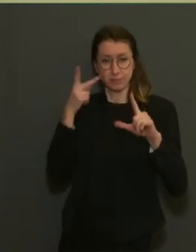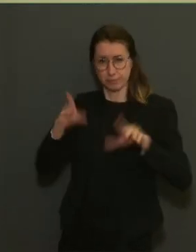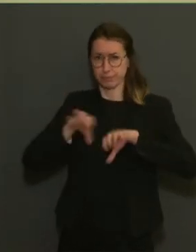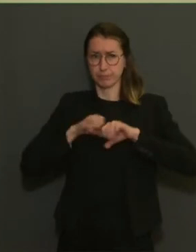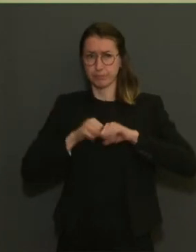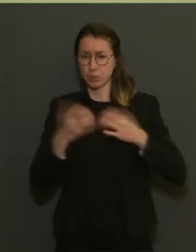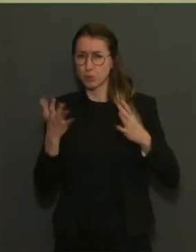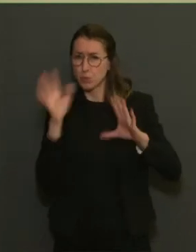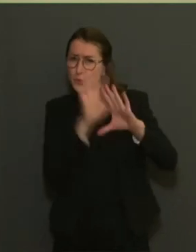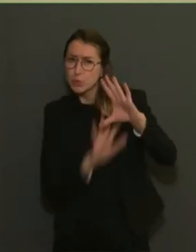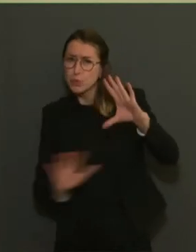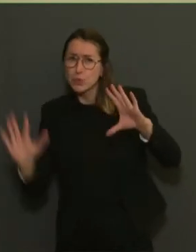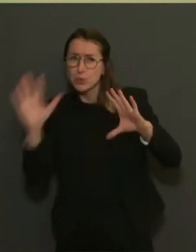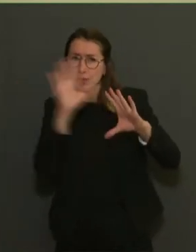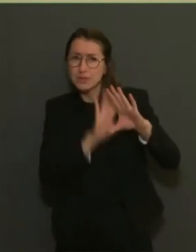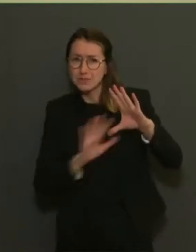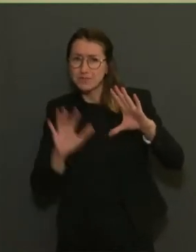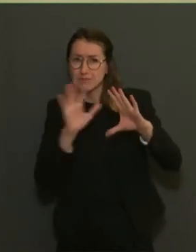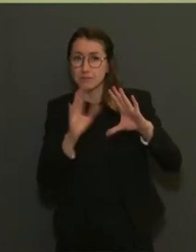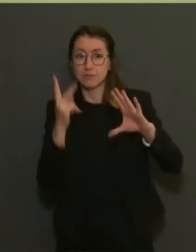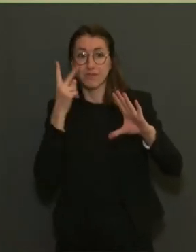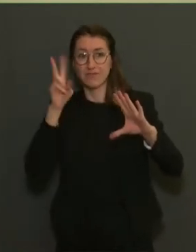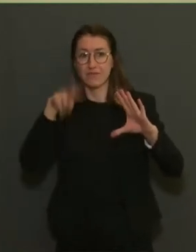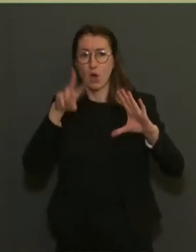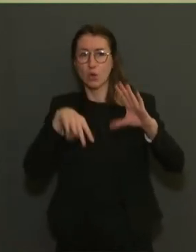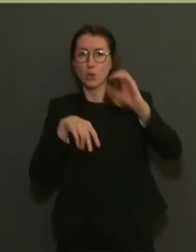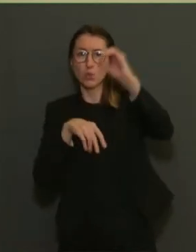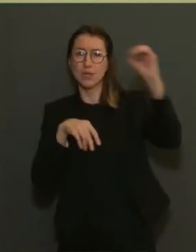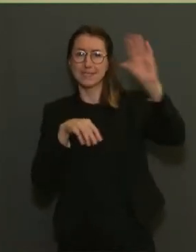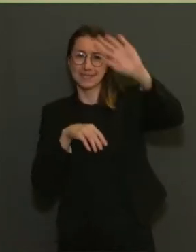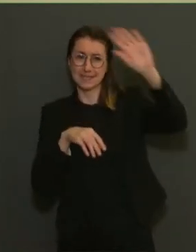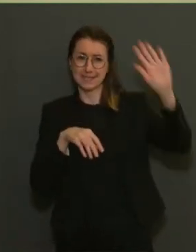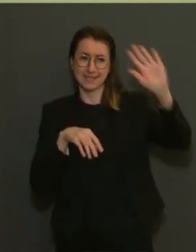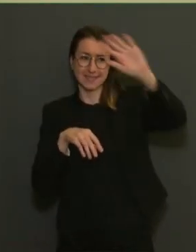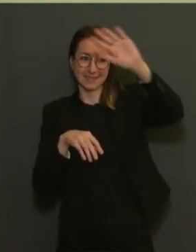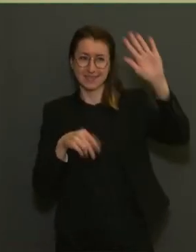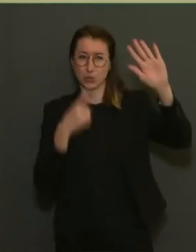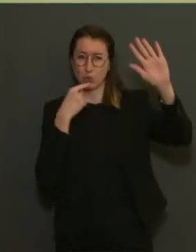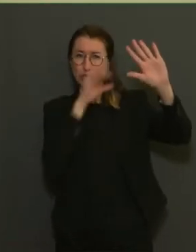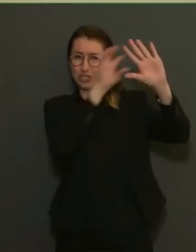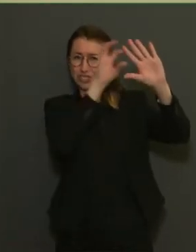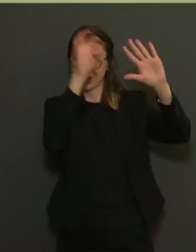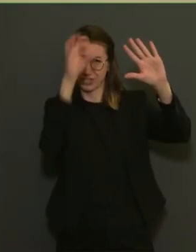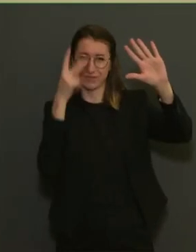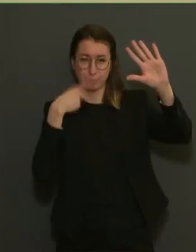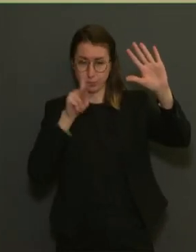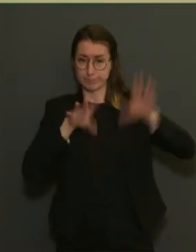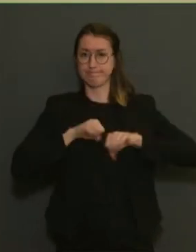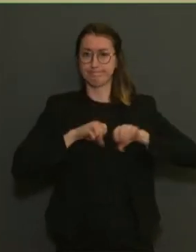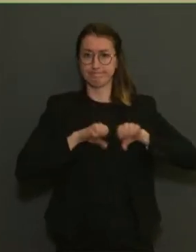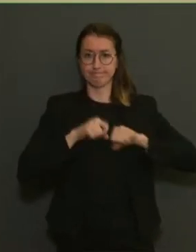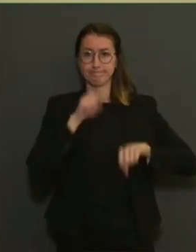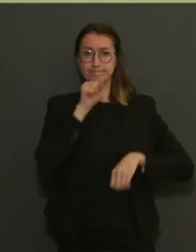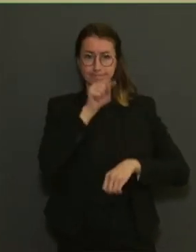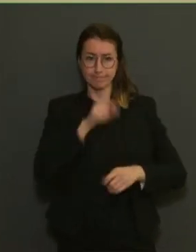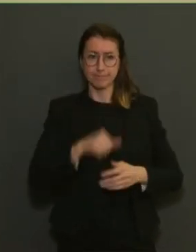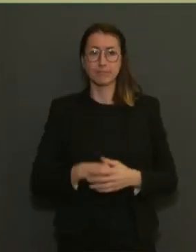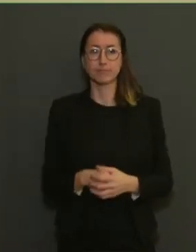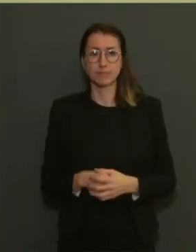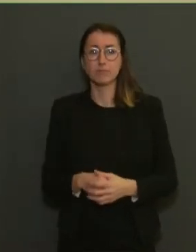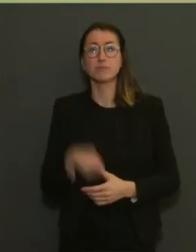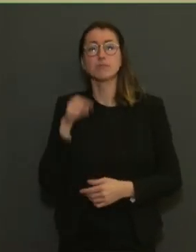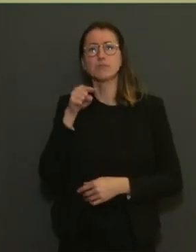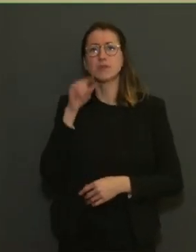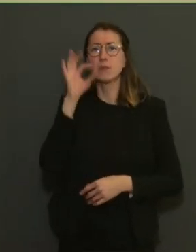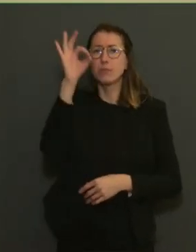actuellement présentes dans les deux Flandres, Flandre occidentale et orientale, mais ça c'est en pourcentage. En